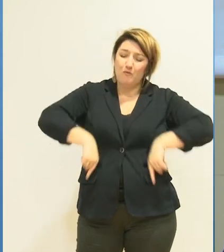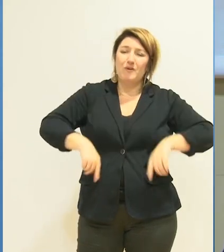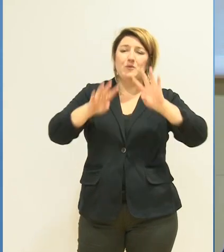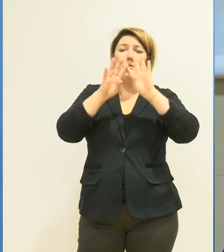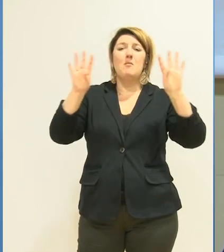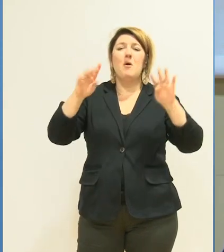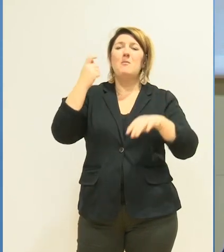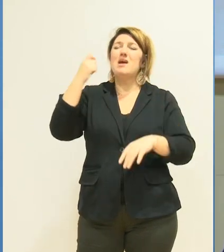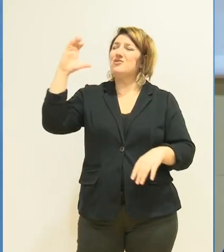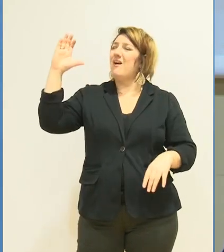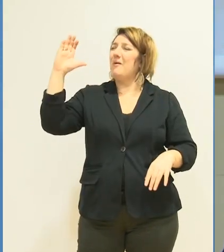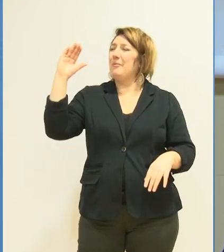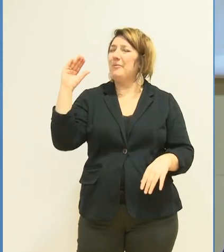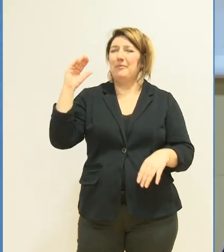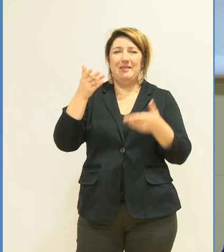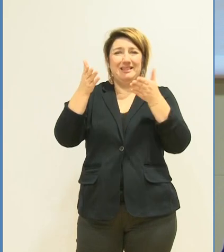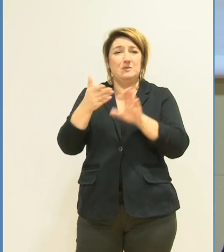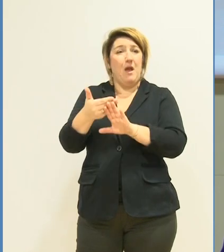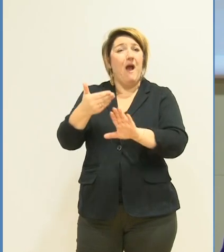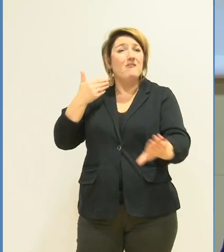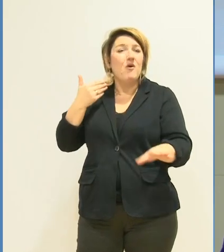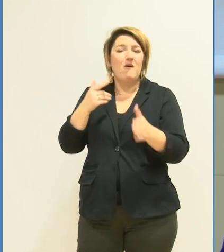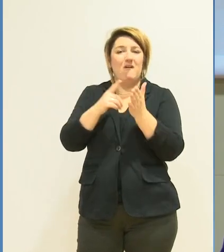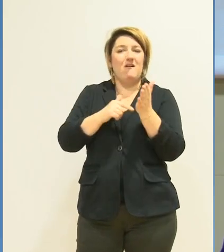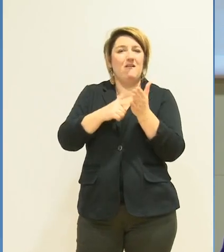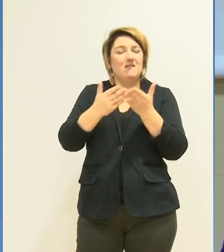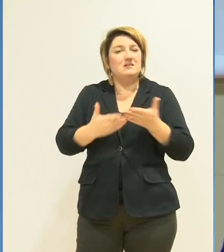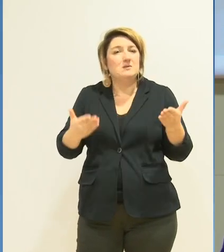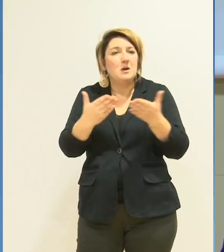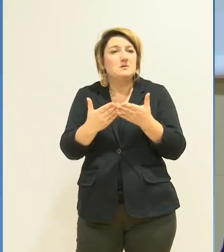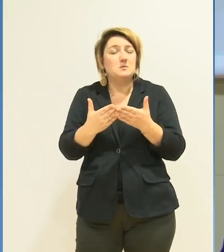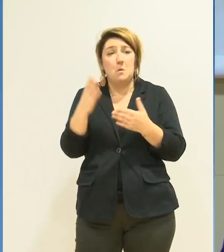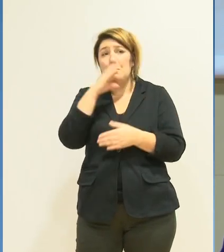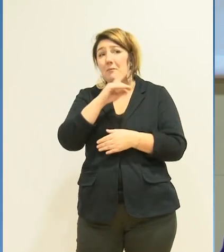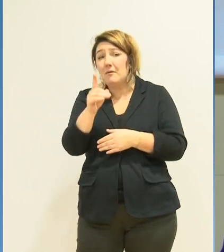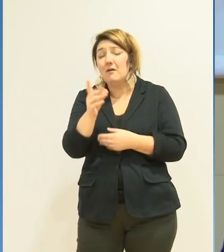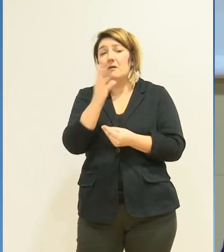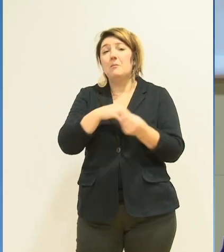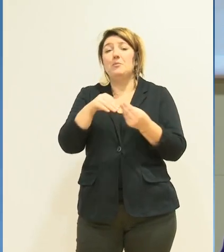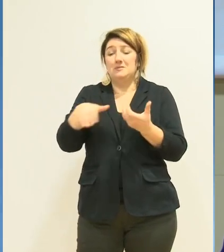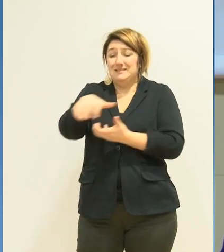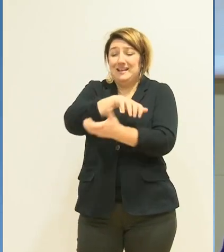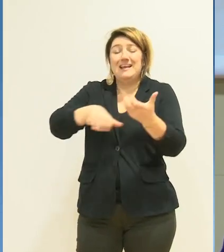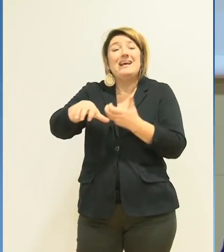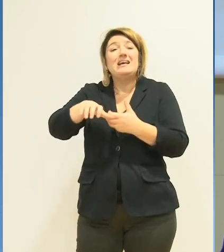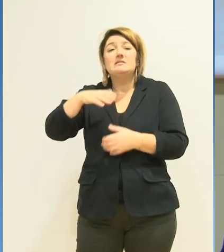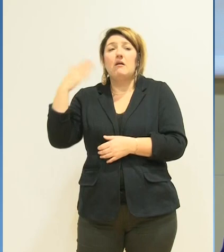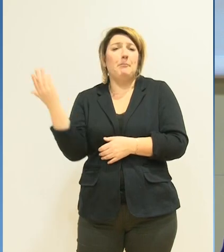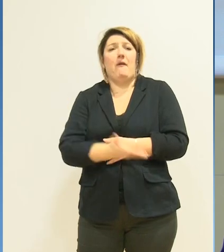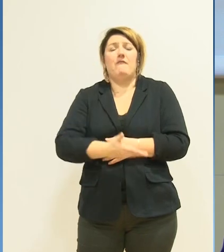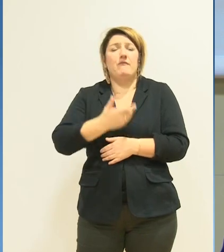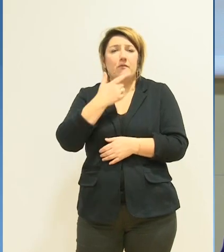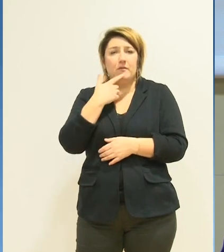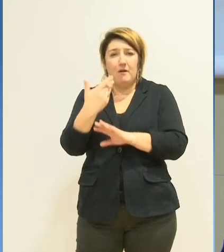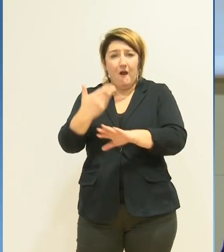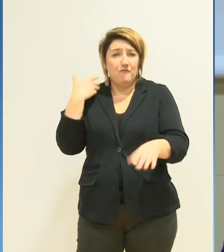baisse des dotations avant aussi le les effets de la crise évolution de